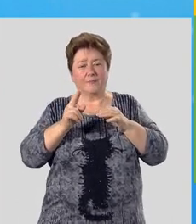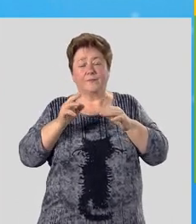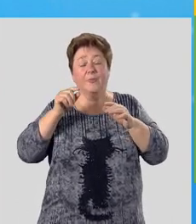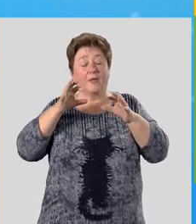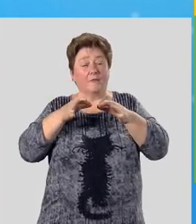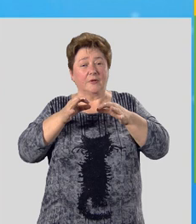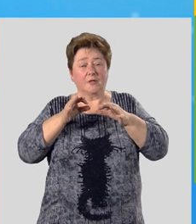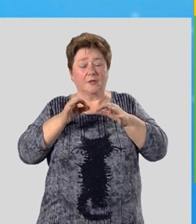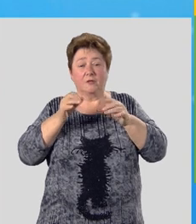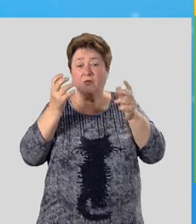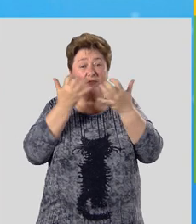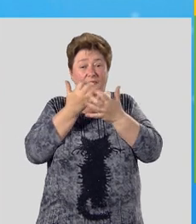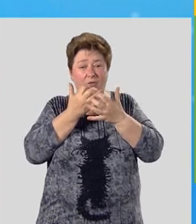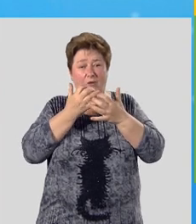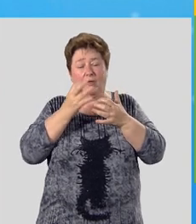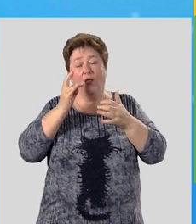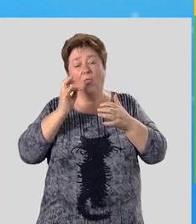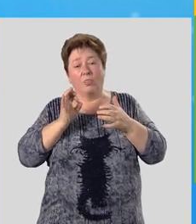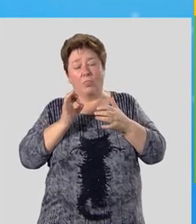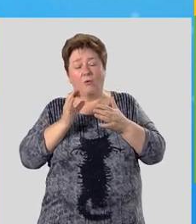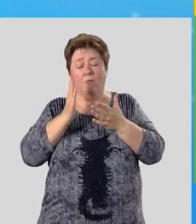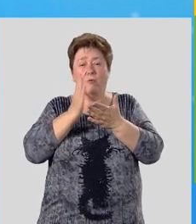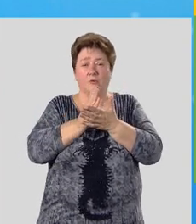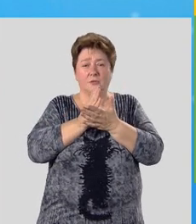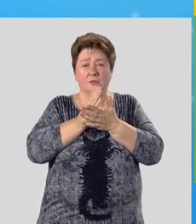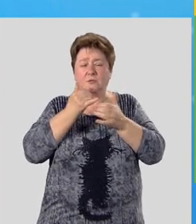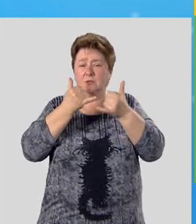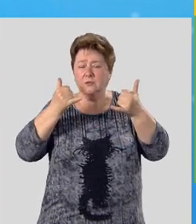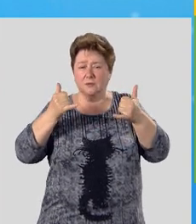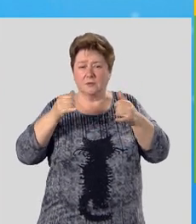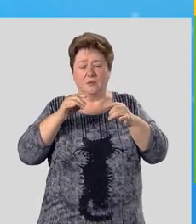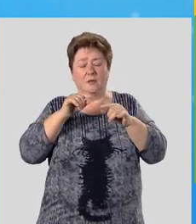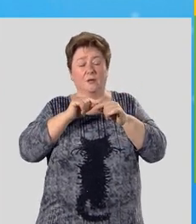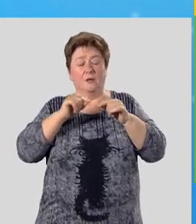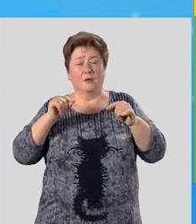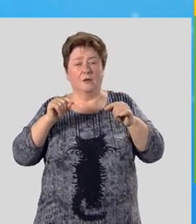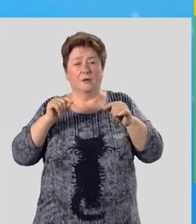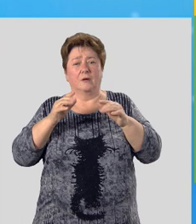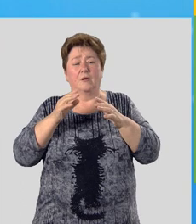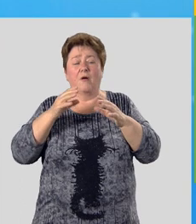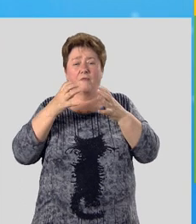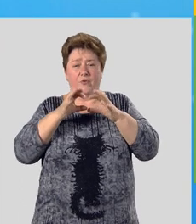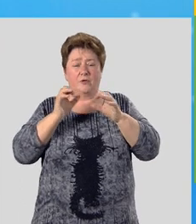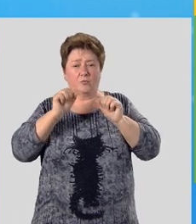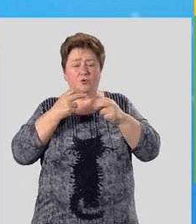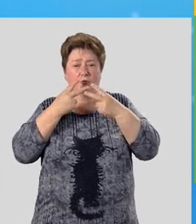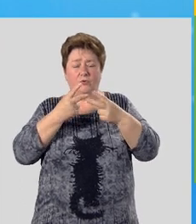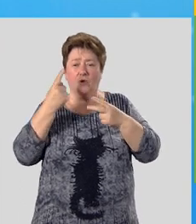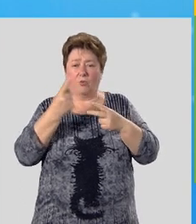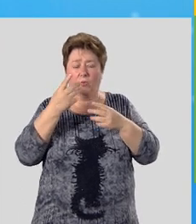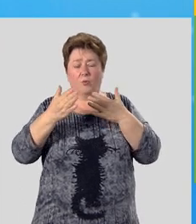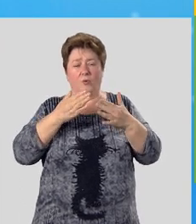они неразличимы, так как имеют вид тонких нитей. В ядре также можно увидеть одно